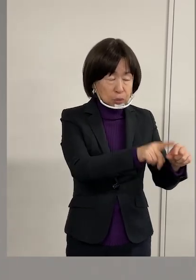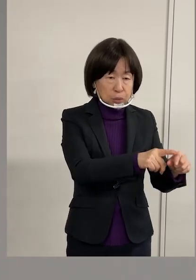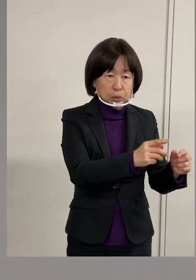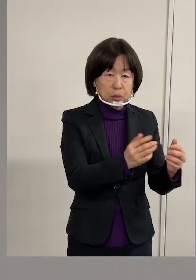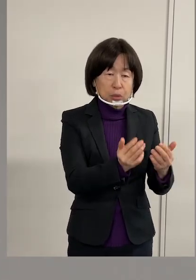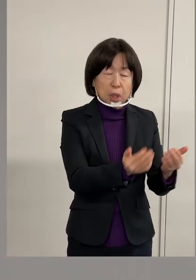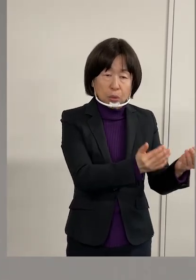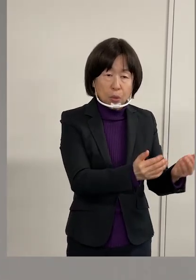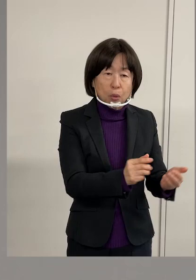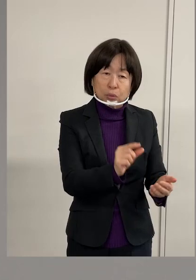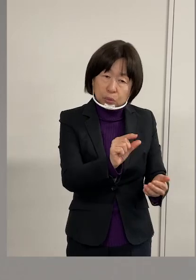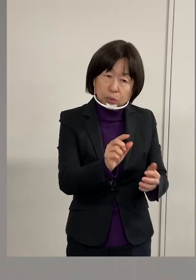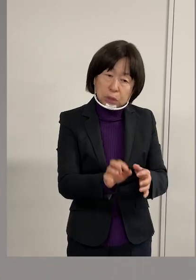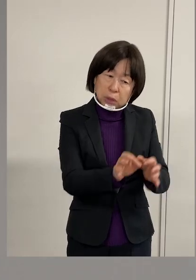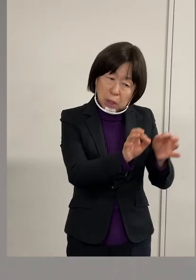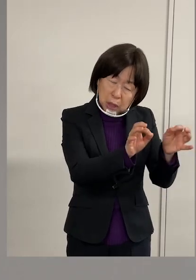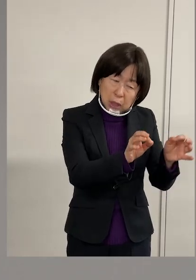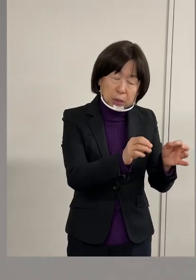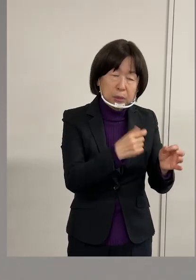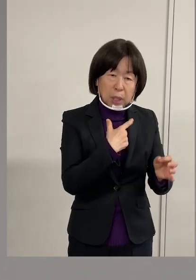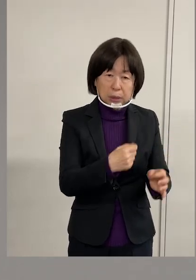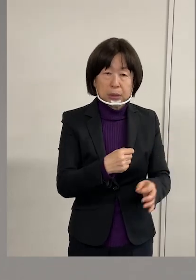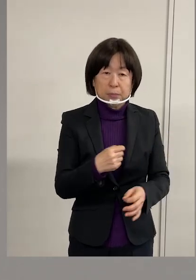説明をしているところです。